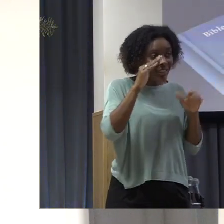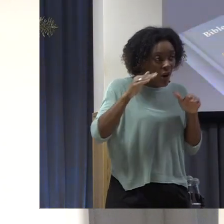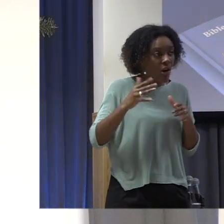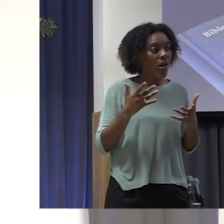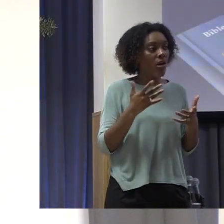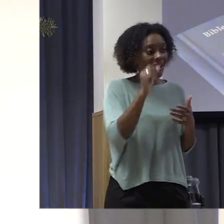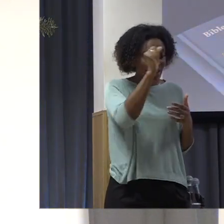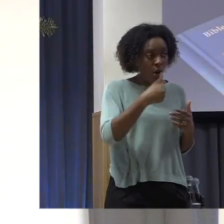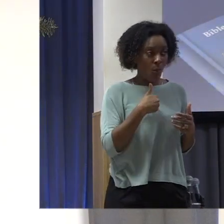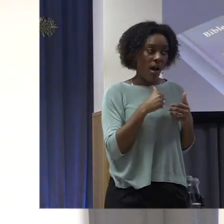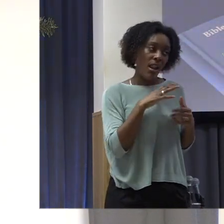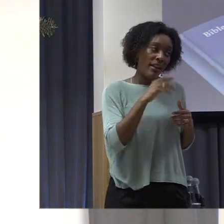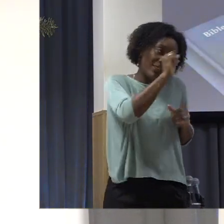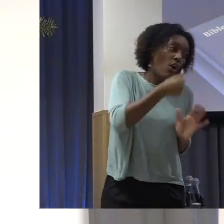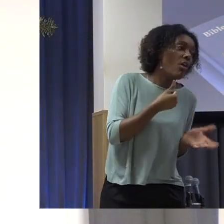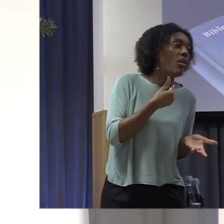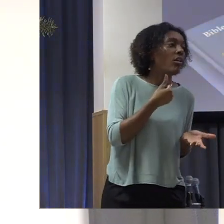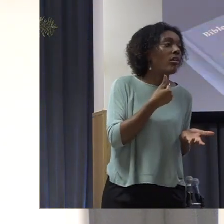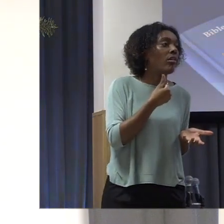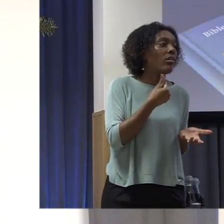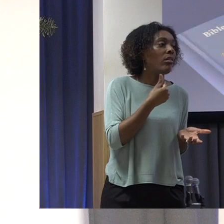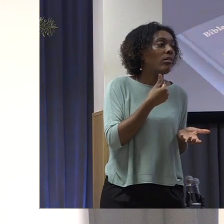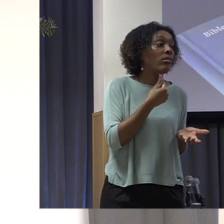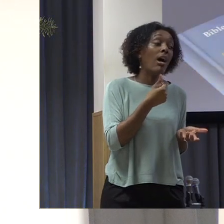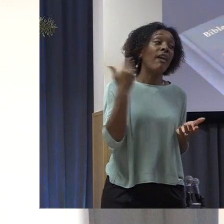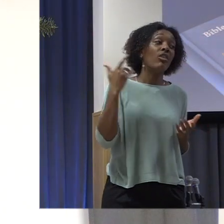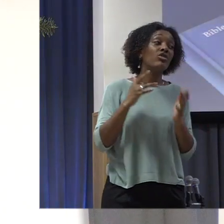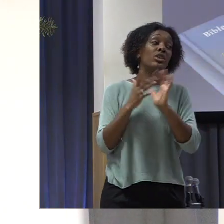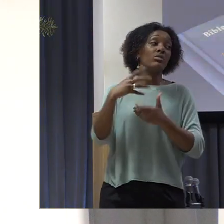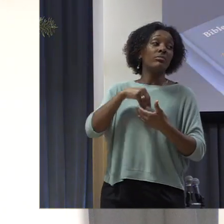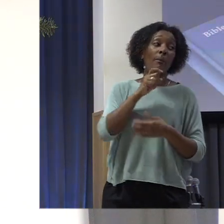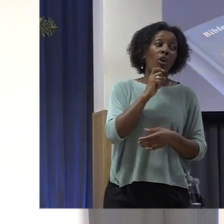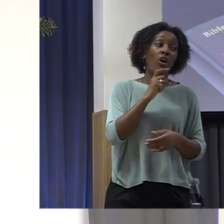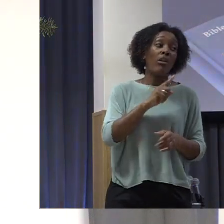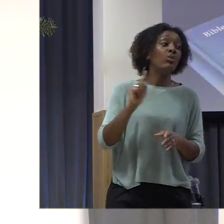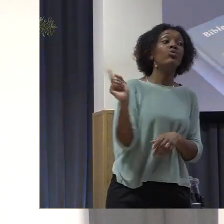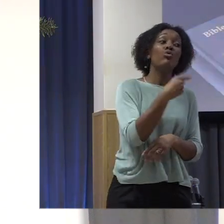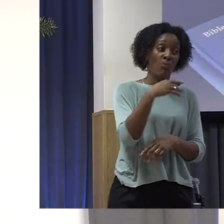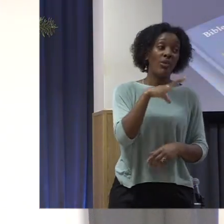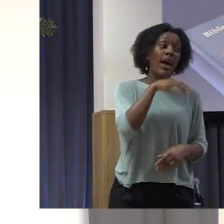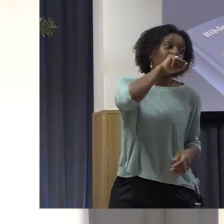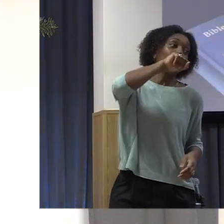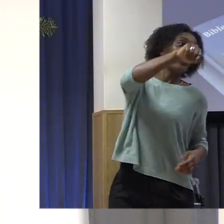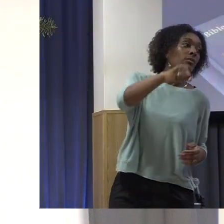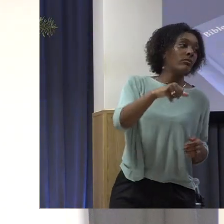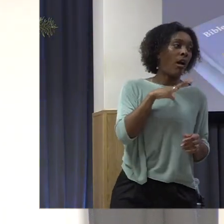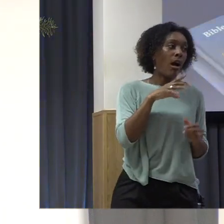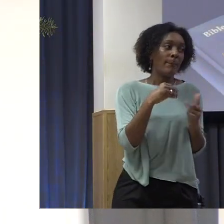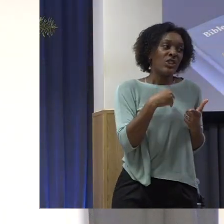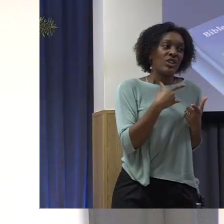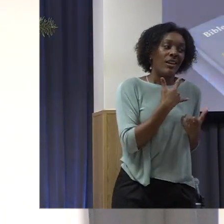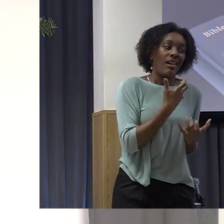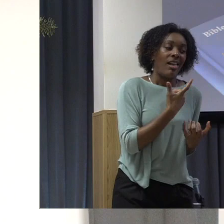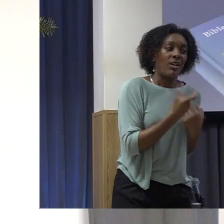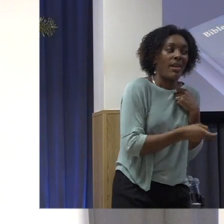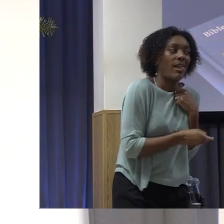Parce qu'avant de venir au Seigneur, nous avions tous des idoles. Nous avions tous des passions, des choses